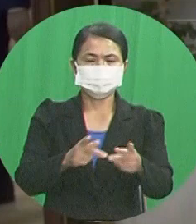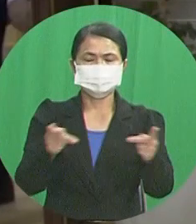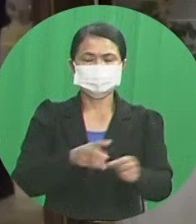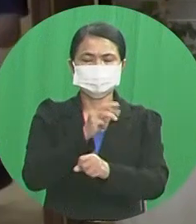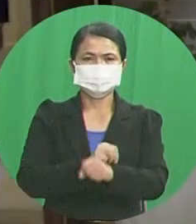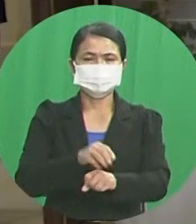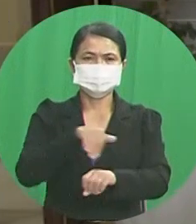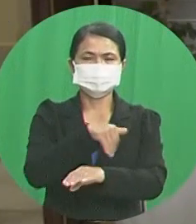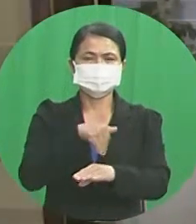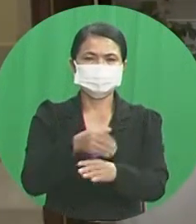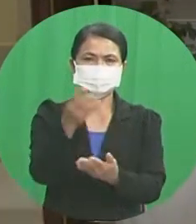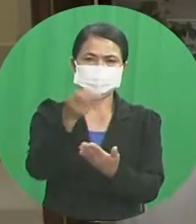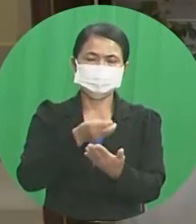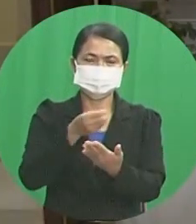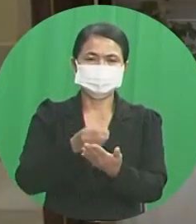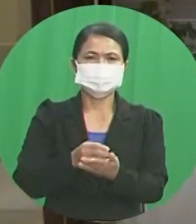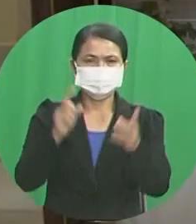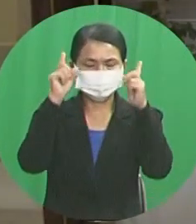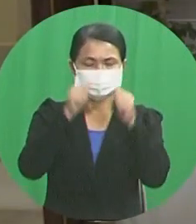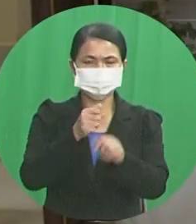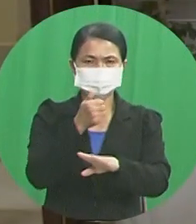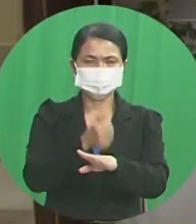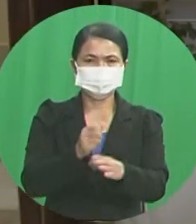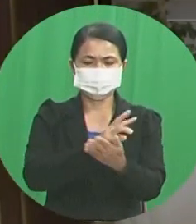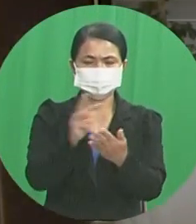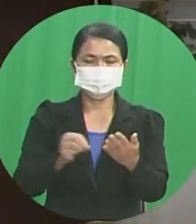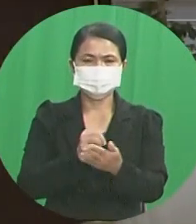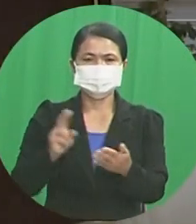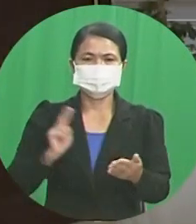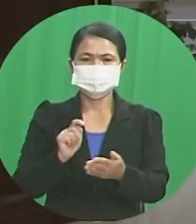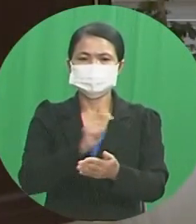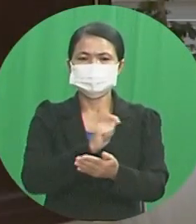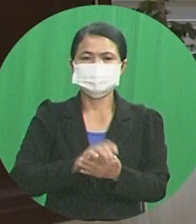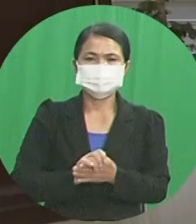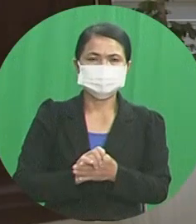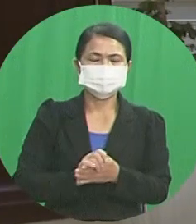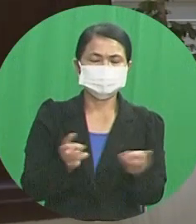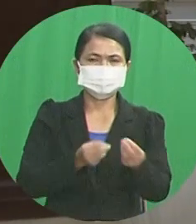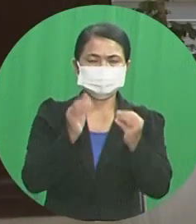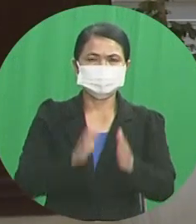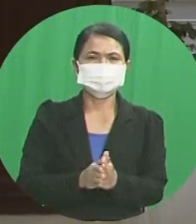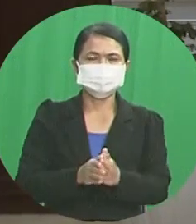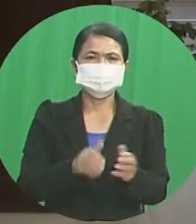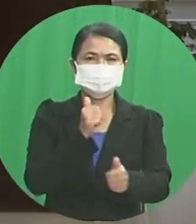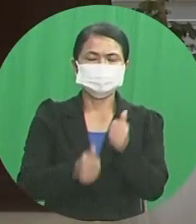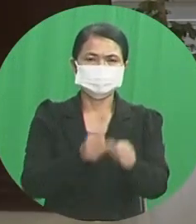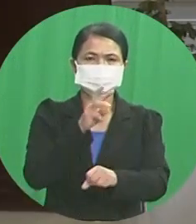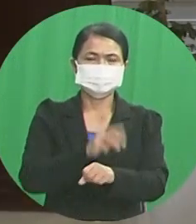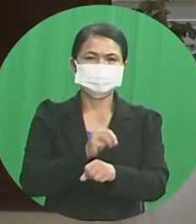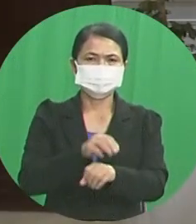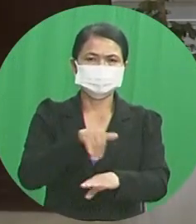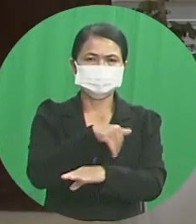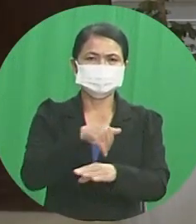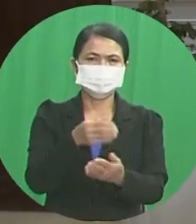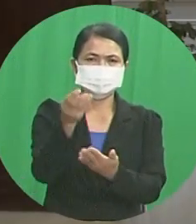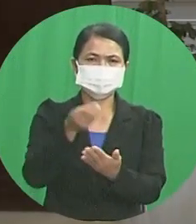ក្រសួងសេដ្ឋកិច្ចនិងហិរញ្ញវត្ថុអាយុដំអគ្គបដិទ្ធសភាចាអូនពាន់មនីរតអបានយុរដ្ឋមន្ត្រីរដ្ឋមន្ត្រីក្រសួងសេដ្ឋកិច្ច